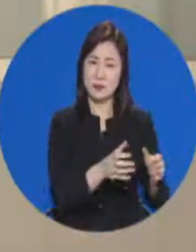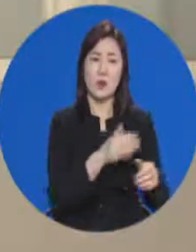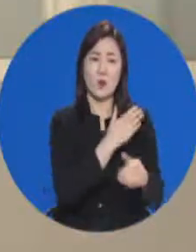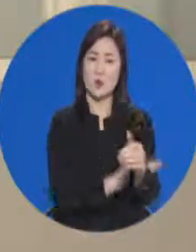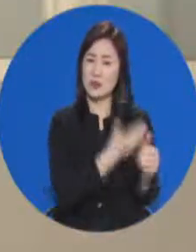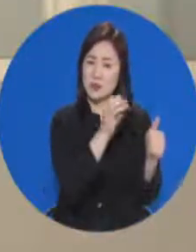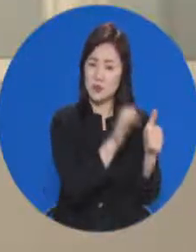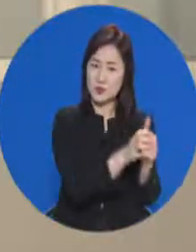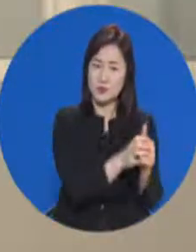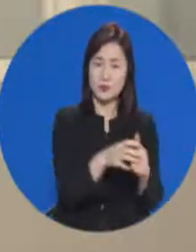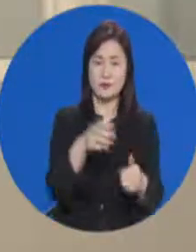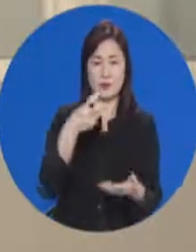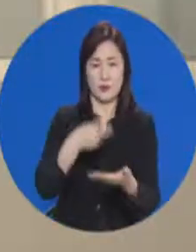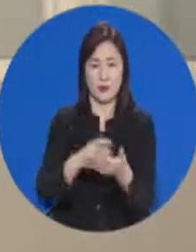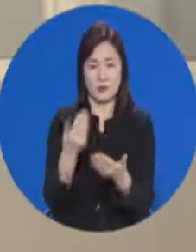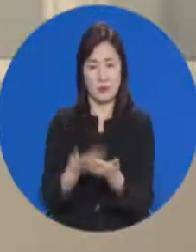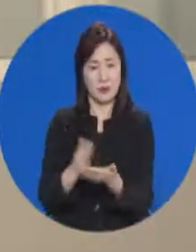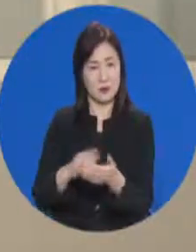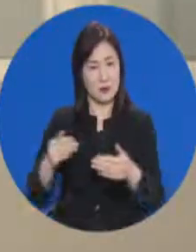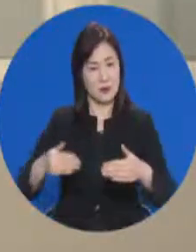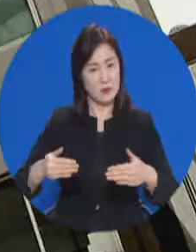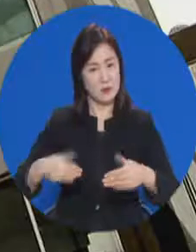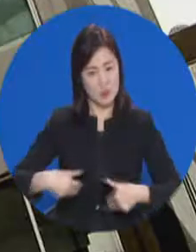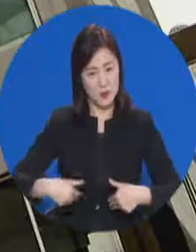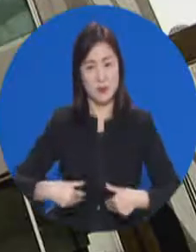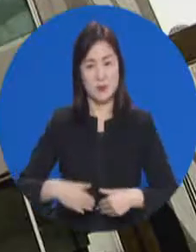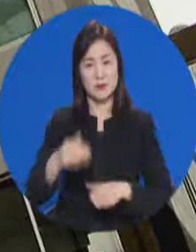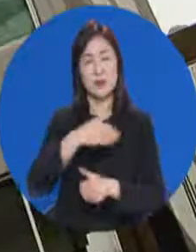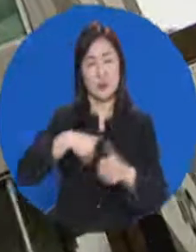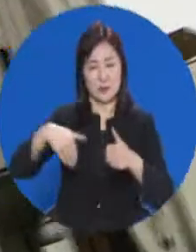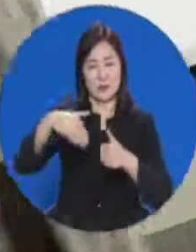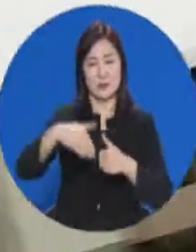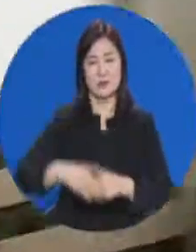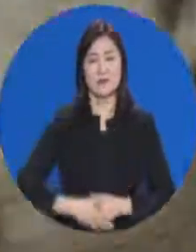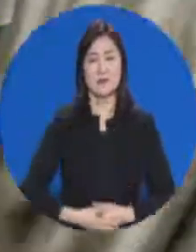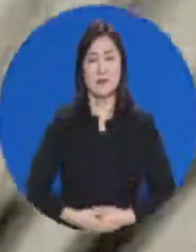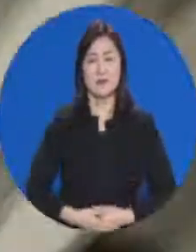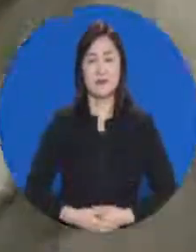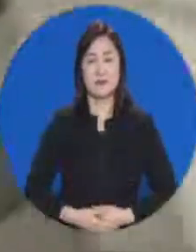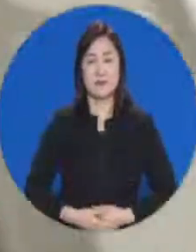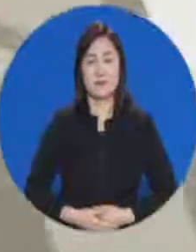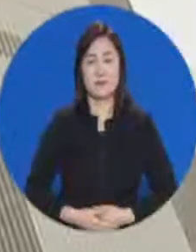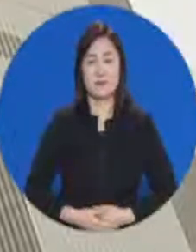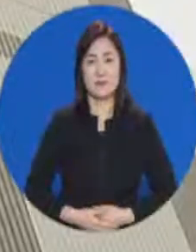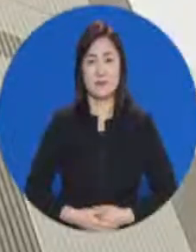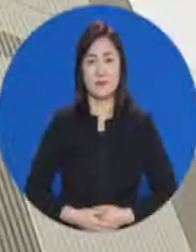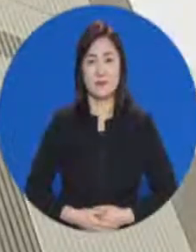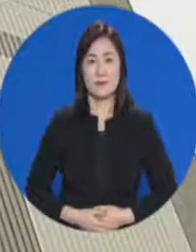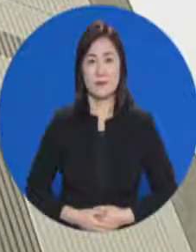근본 처방 없이는 불법 관행을 뿌리 뽑기가 어려워 보입니다. MBC 뉴스 천호성입니다.